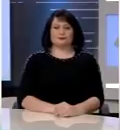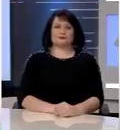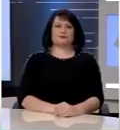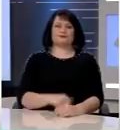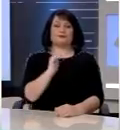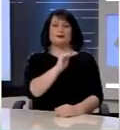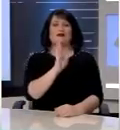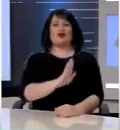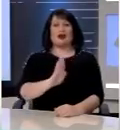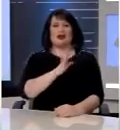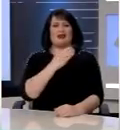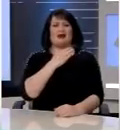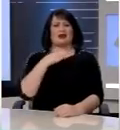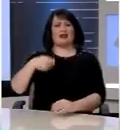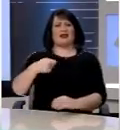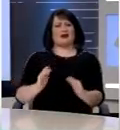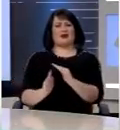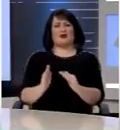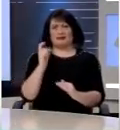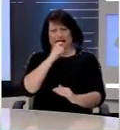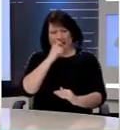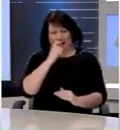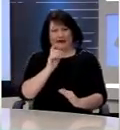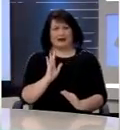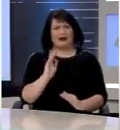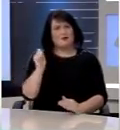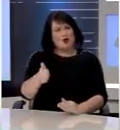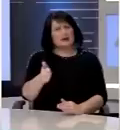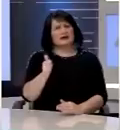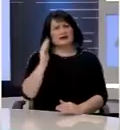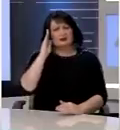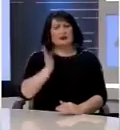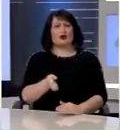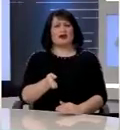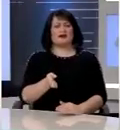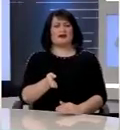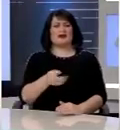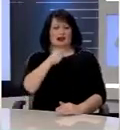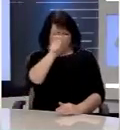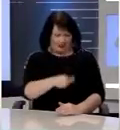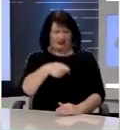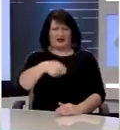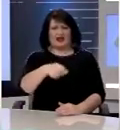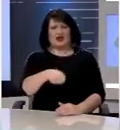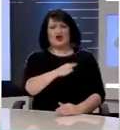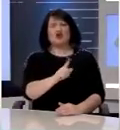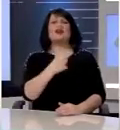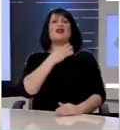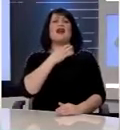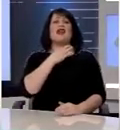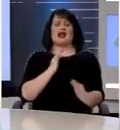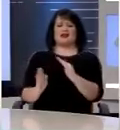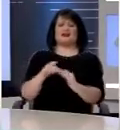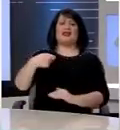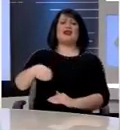Κύριε Βορύδη, δεν χρειάζεται να κάνει το δικηγόρο της κυρίας Γεννηματά. Μπορεί και μόνη της. Εσείς δικηγόρος είστε, αλλά δεν χρειάζεται να της